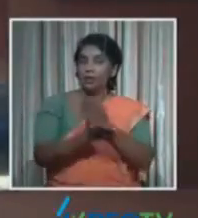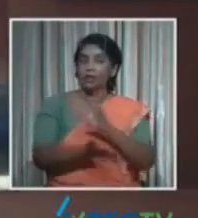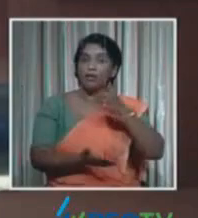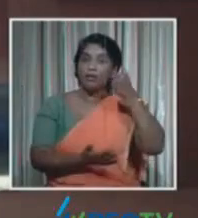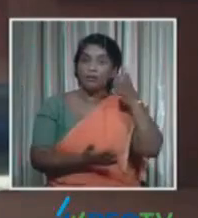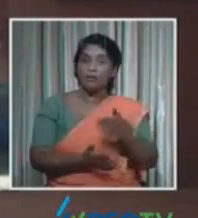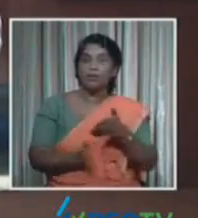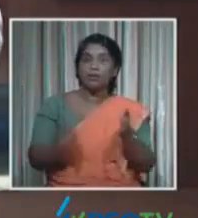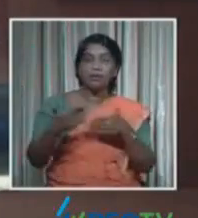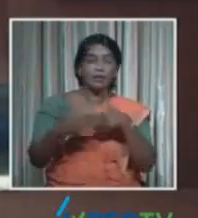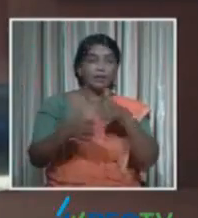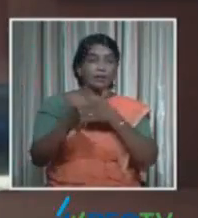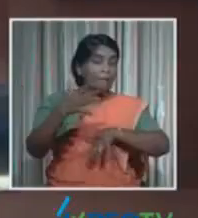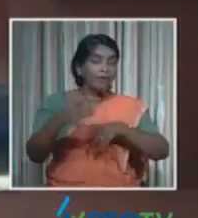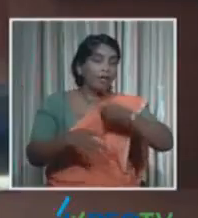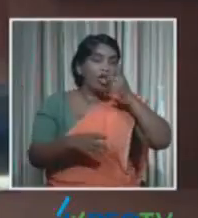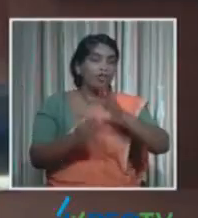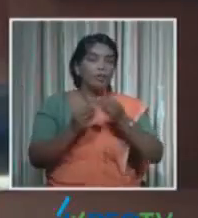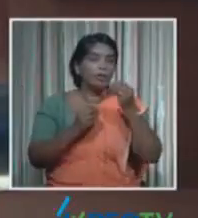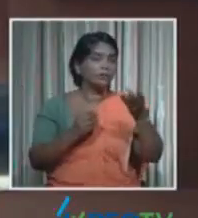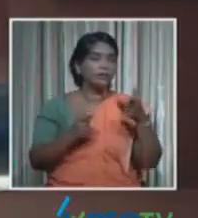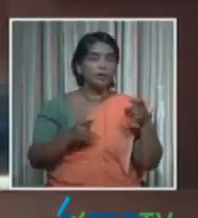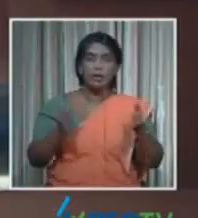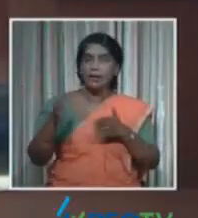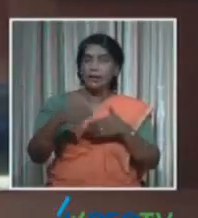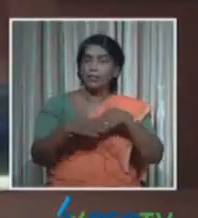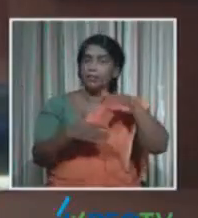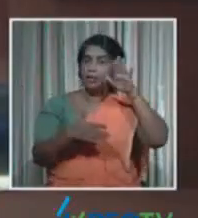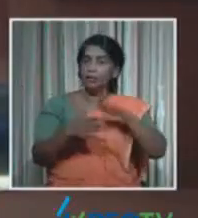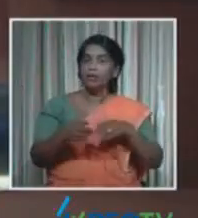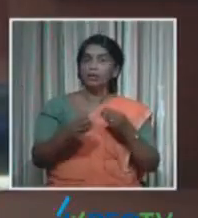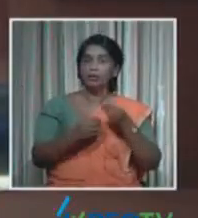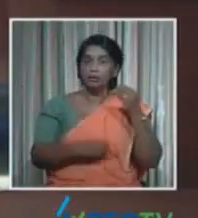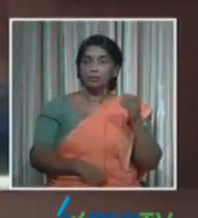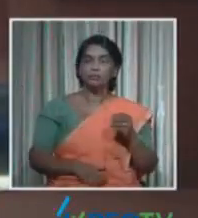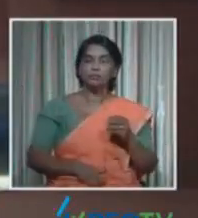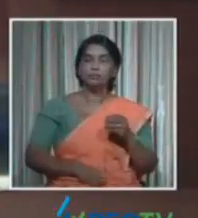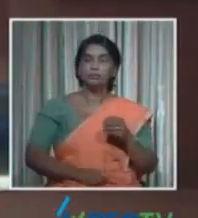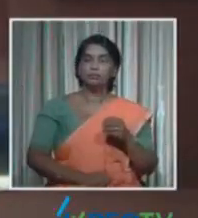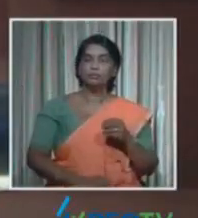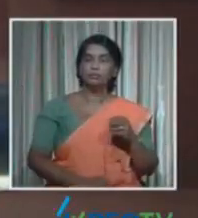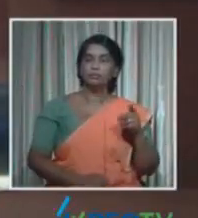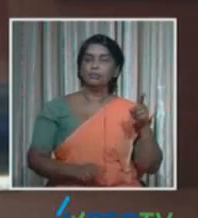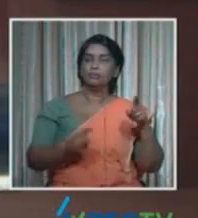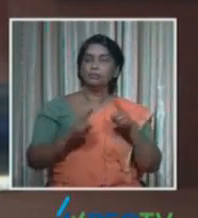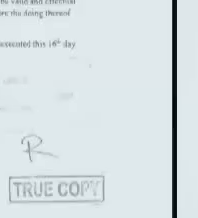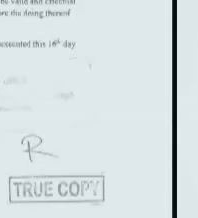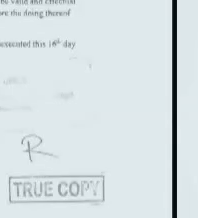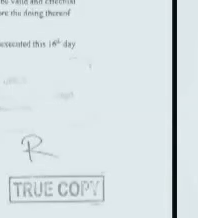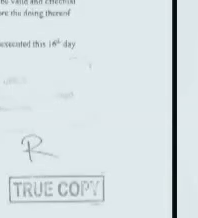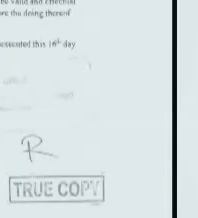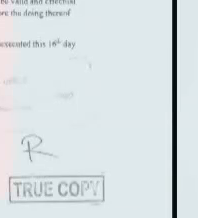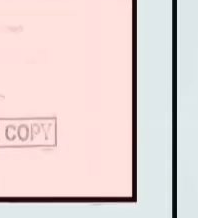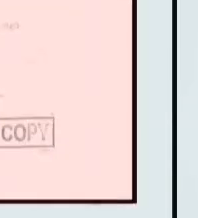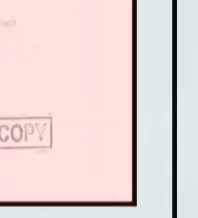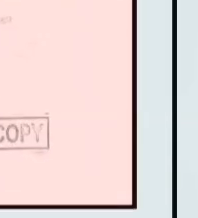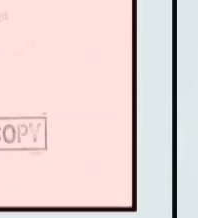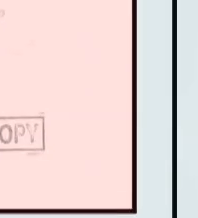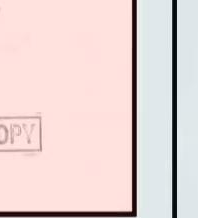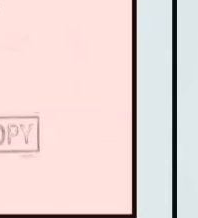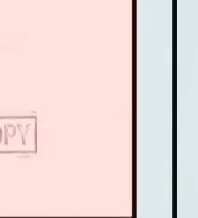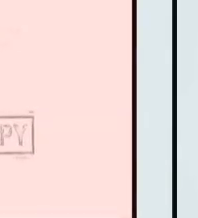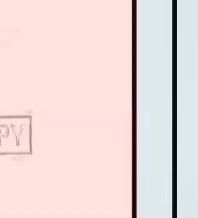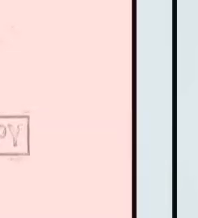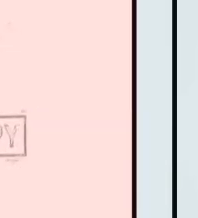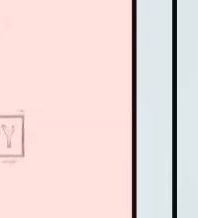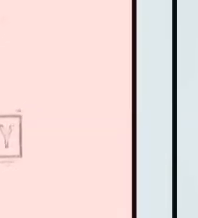මේ කැබිනට් පත්‍රිකාවෙන් අවසර දෙන්නේ කාටද? මේ කැබිනට් පත්‍රිකාවෙන් අවසර දෙන්නේ නිව් ෆෝට්‍රස් එනර්ජි සමාගම සමග ගිවිසුමකට එළඹෙන්නේ. හැබැයි මේ ගිවිසුම අත්සන් කර